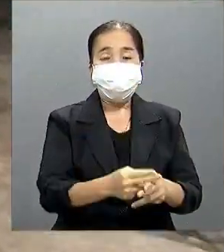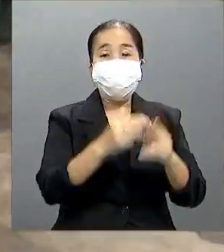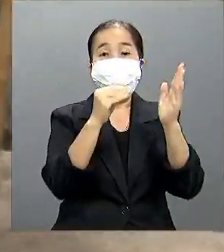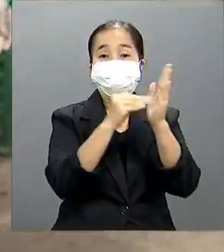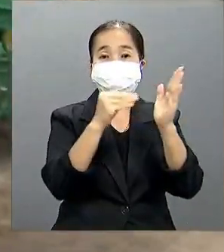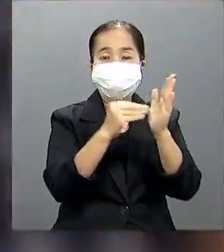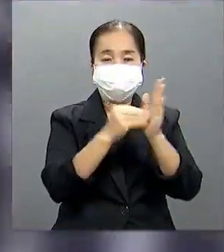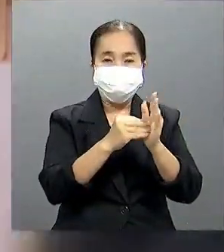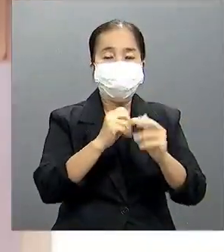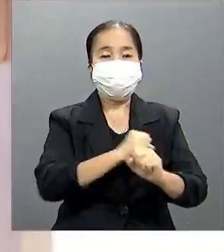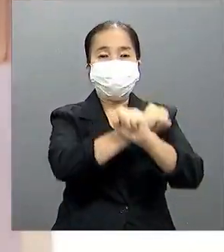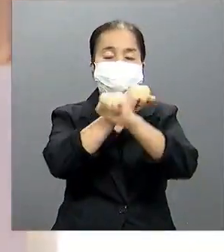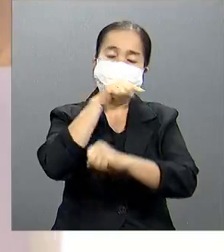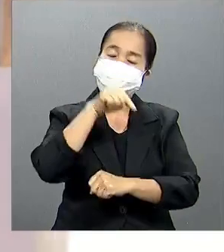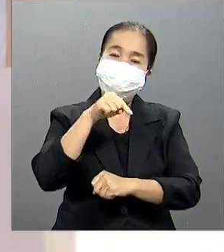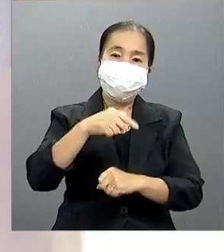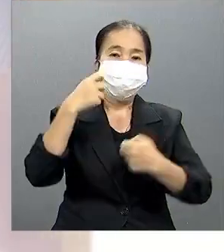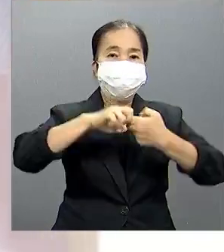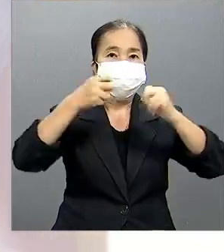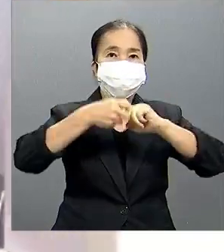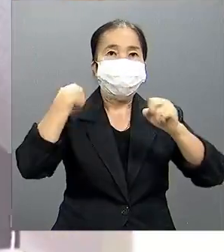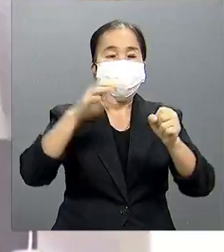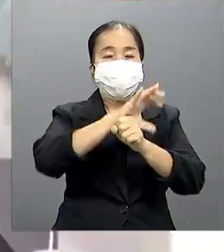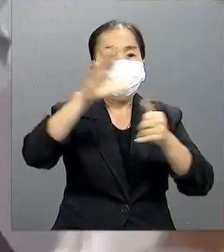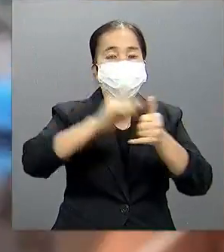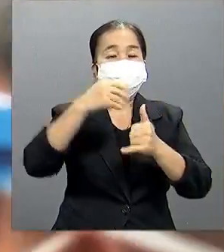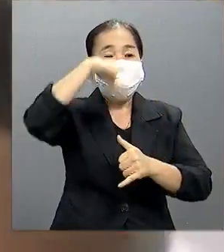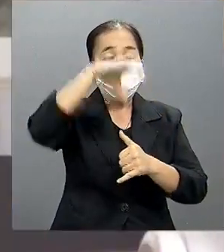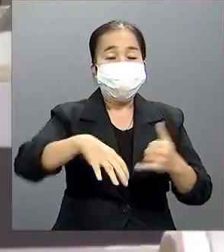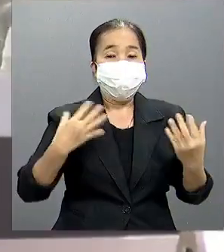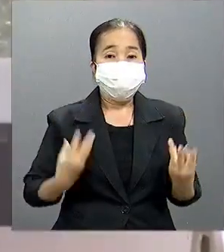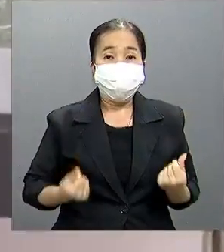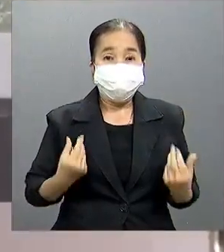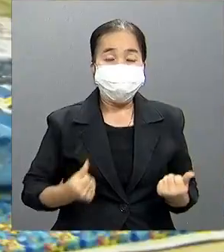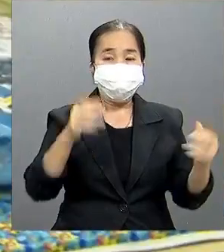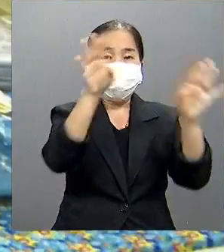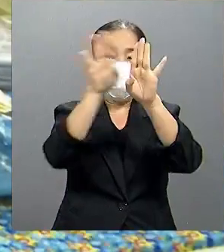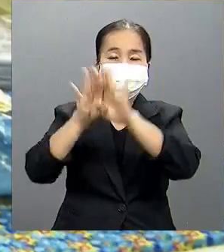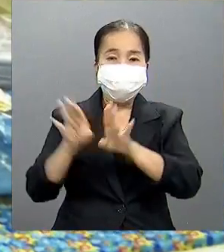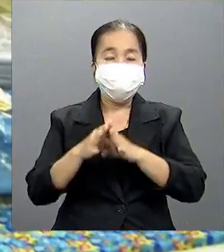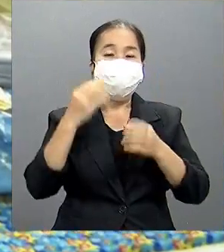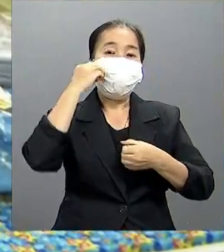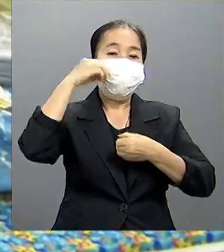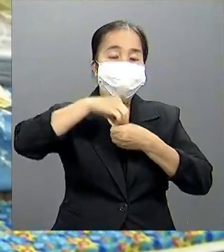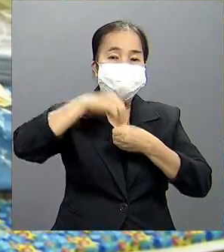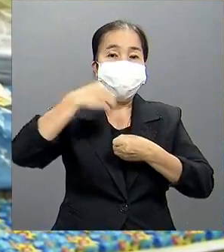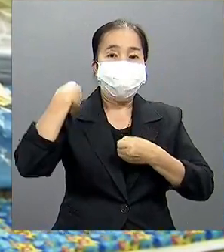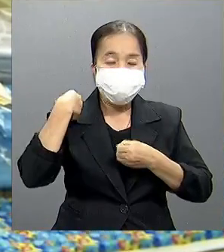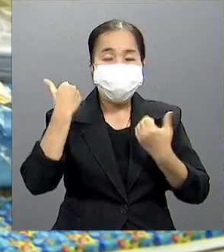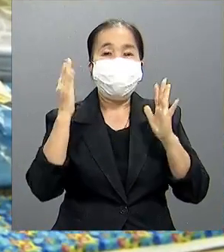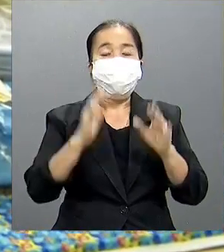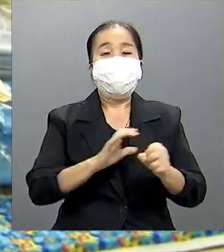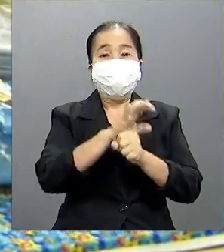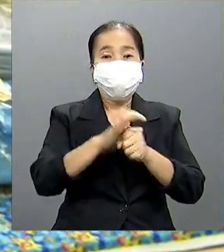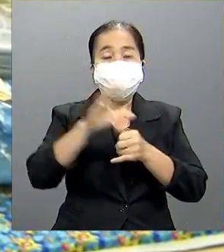ใหญ่หลังจากมีมาตรการปิดสถานบันเทิงประชาชนก็อยู่บ้านกันมากขึ้นทำให้พบติดเชื้อที่เป็นผู้สัมผัส